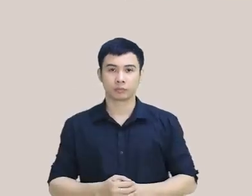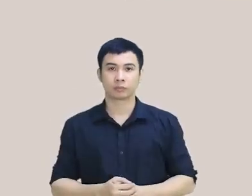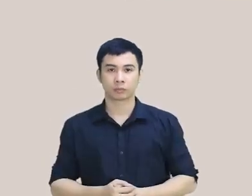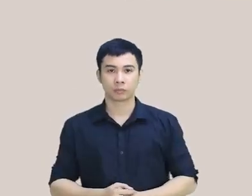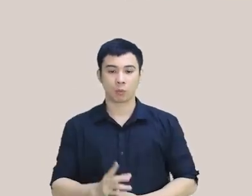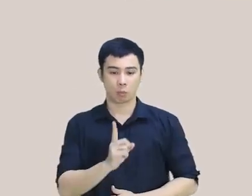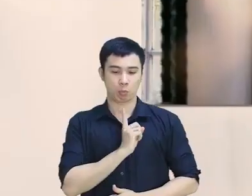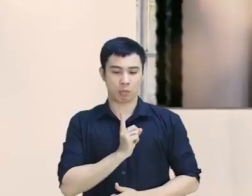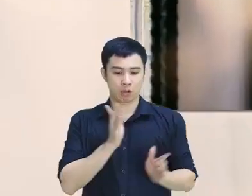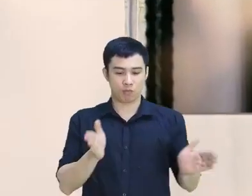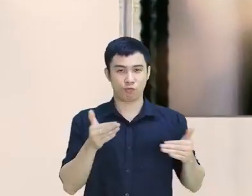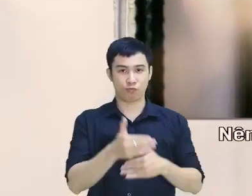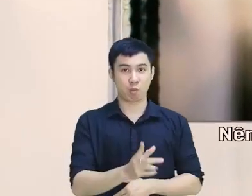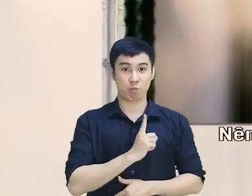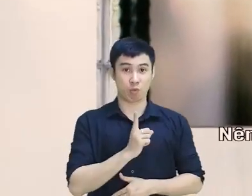tập luyện: